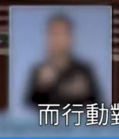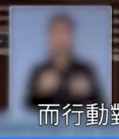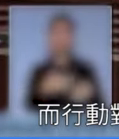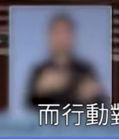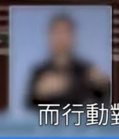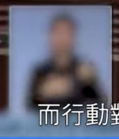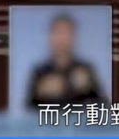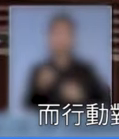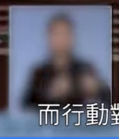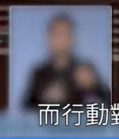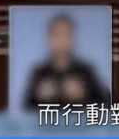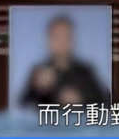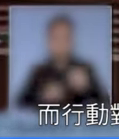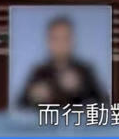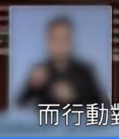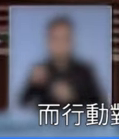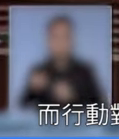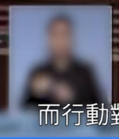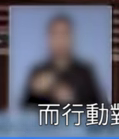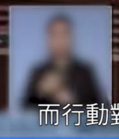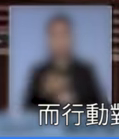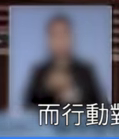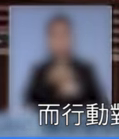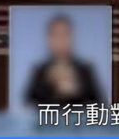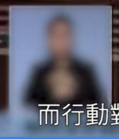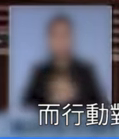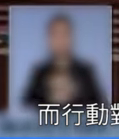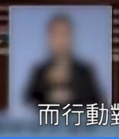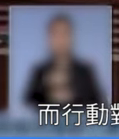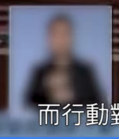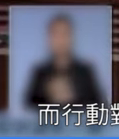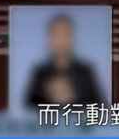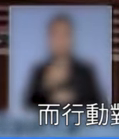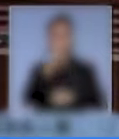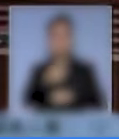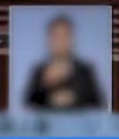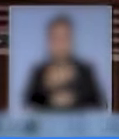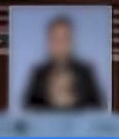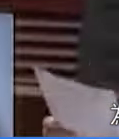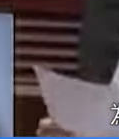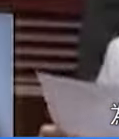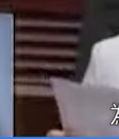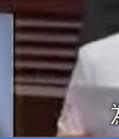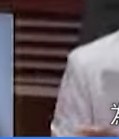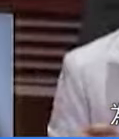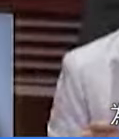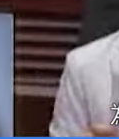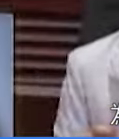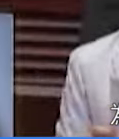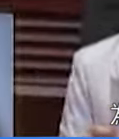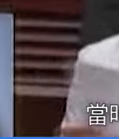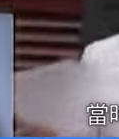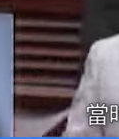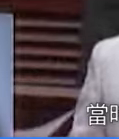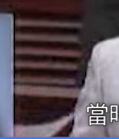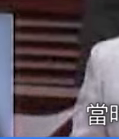而行动亦都应该对社会造成过度损害和不便是不对的。其实为什么非建制派议